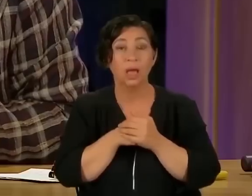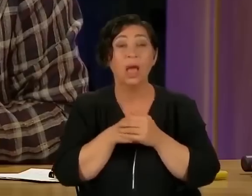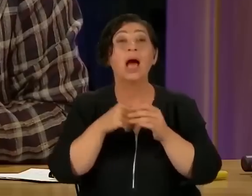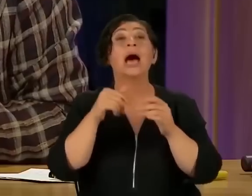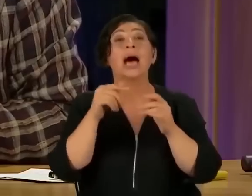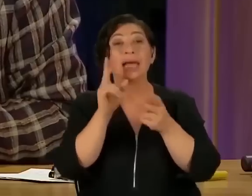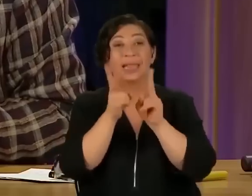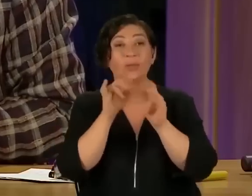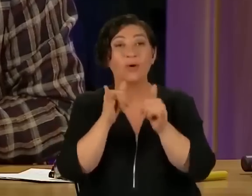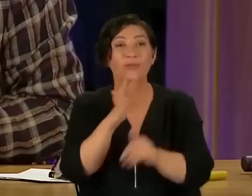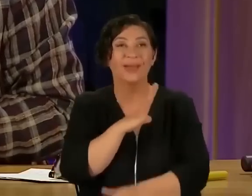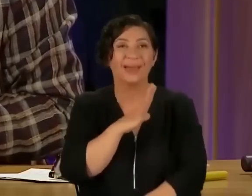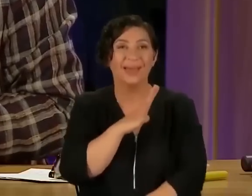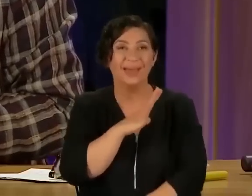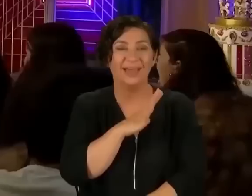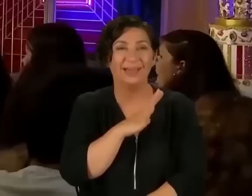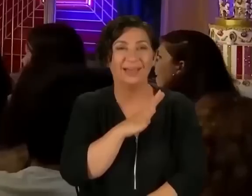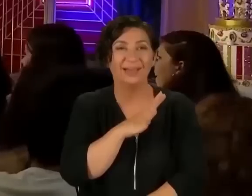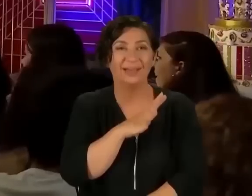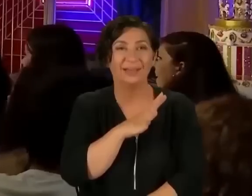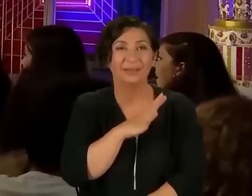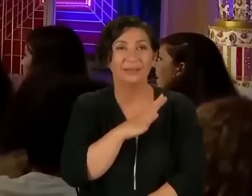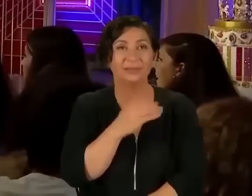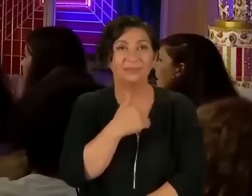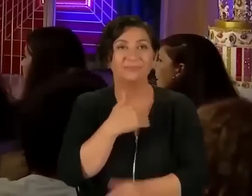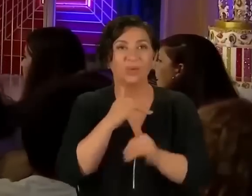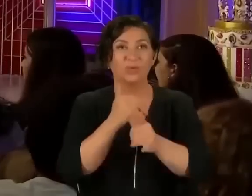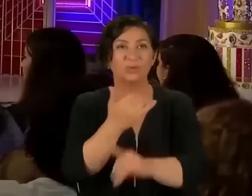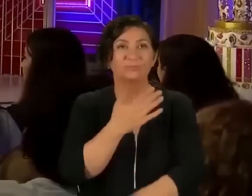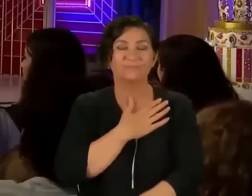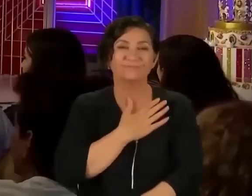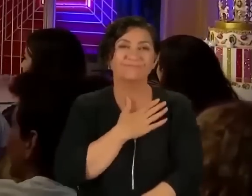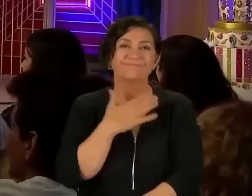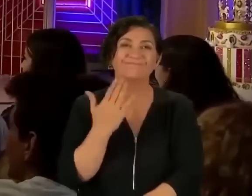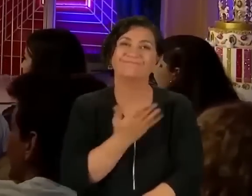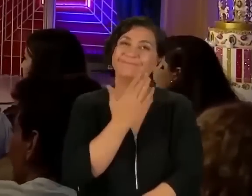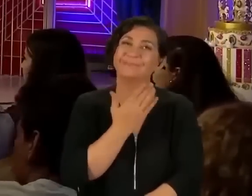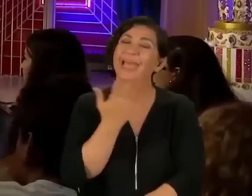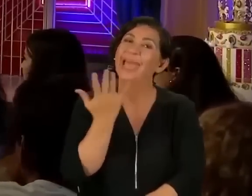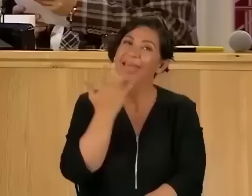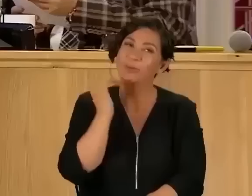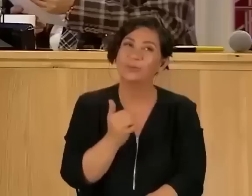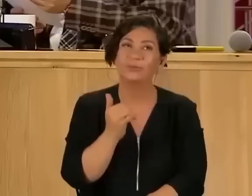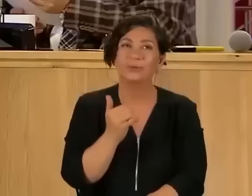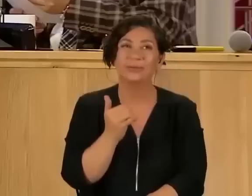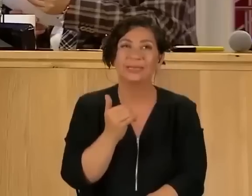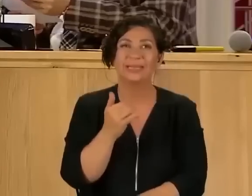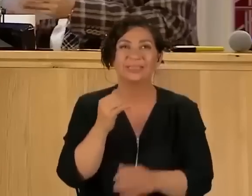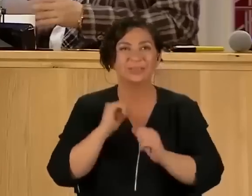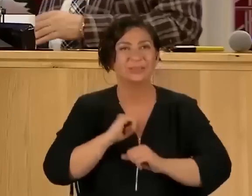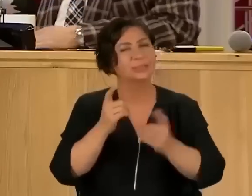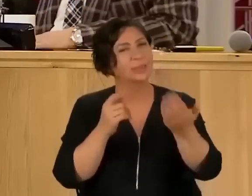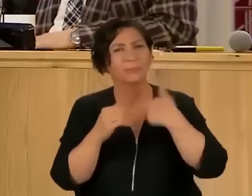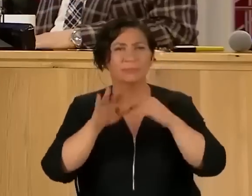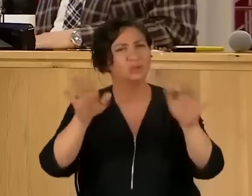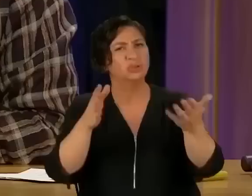Harem Kabare mi var? Aaa... Ben de sahnedeyim. Pekala. En azından ben çalışır. Sen